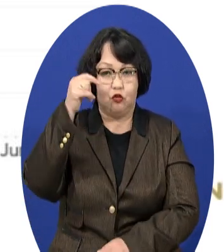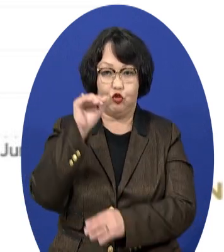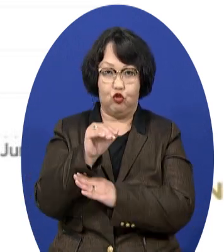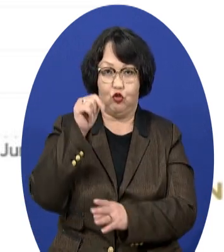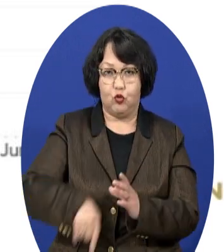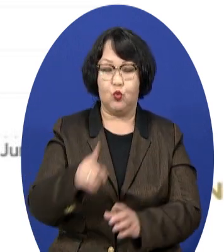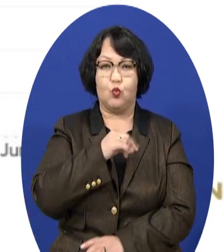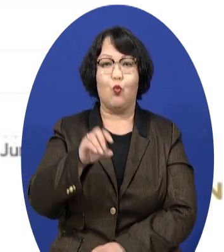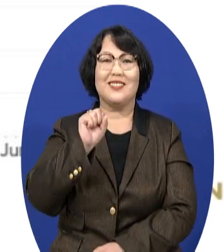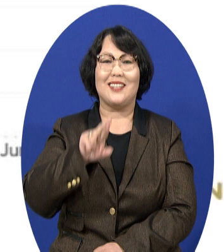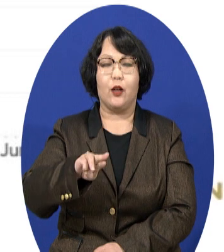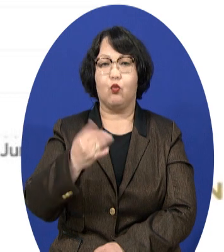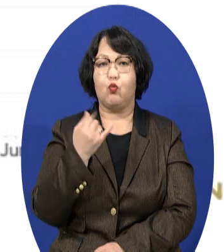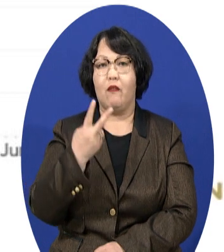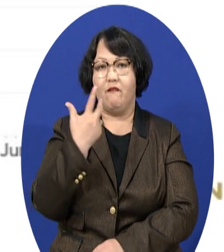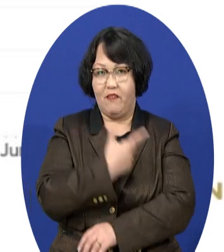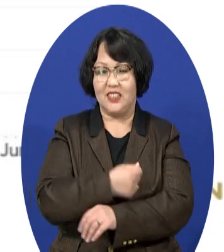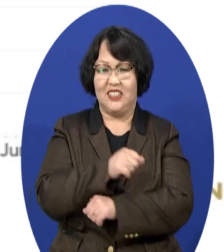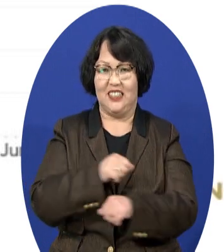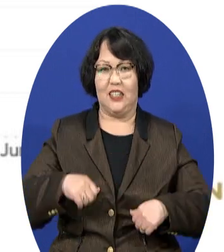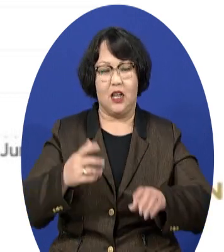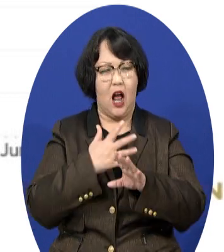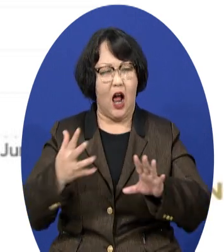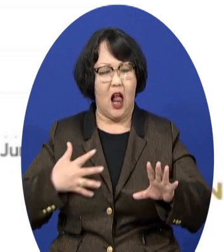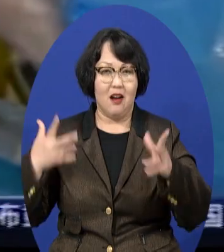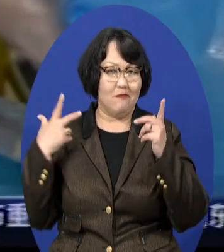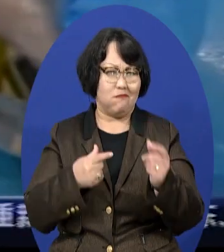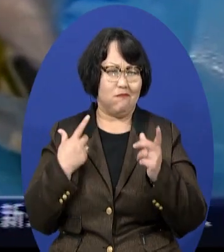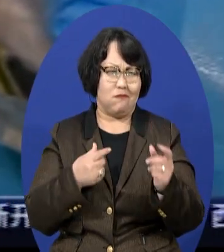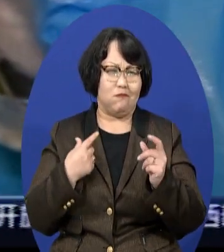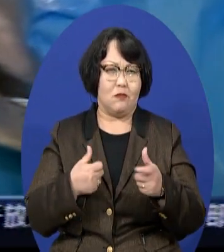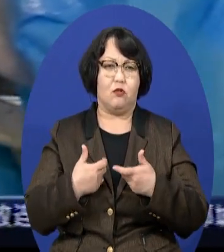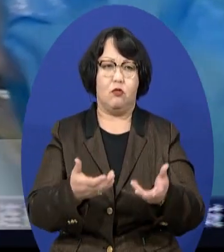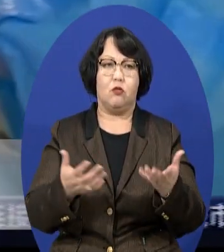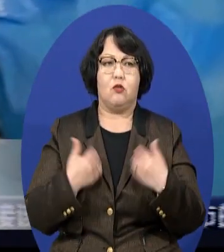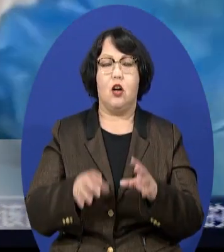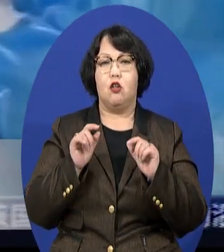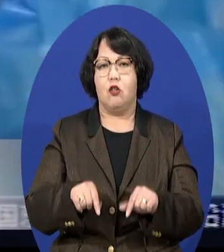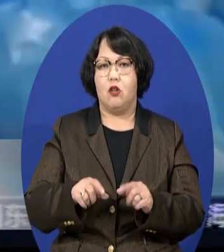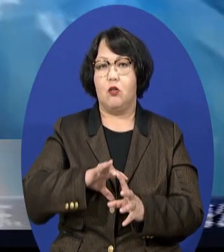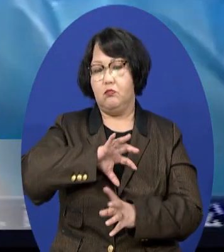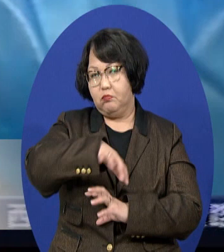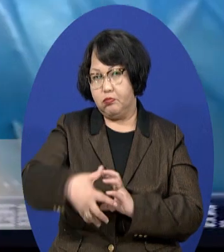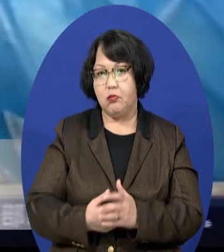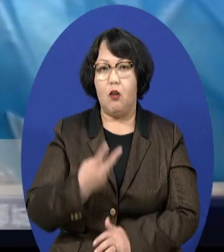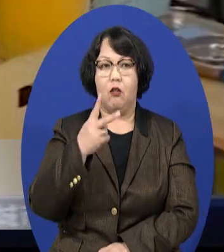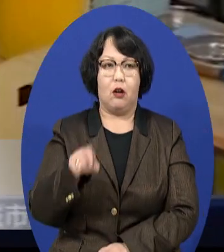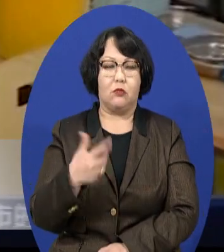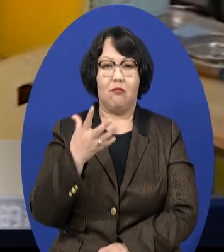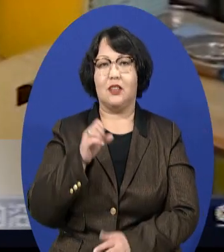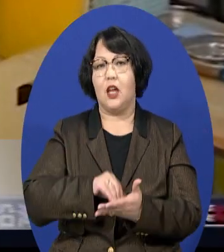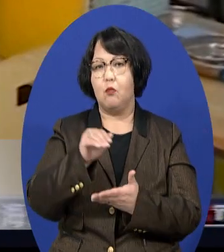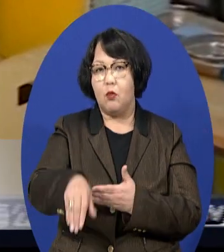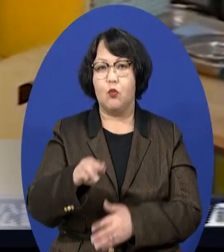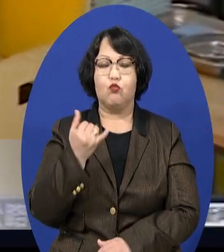100 сая тун вакциныг бол хүмүүст тарьсан байгаамаа. Өнөөдрийн байдлаар дэлхийн хэмжээнд 2.5